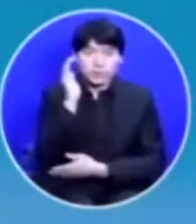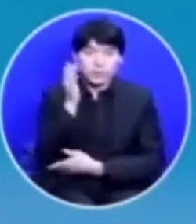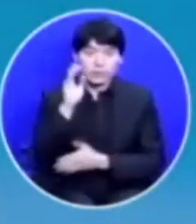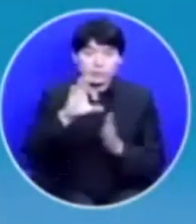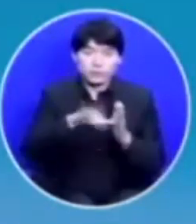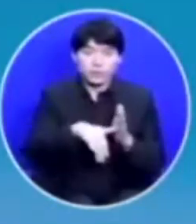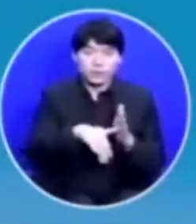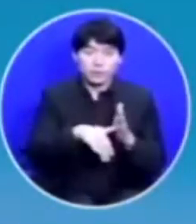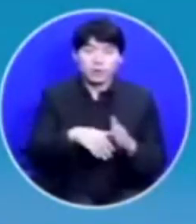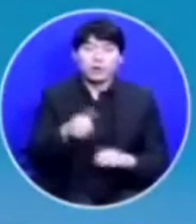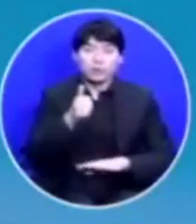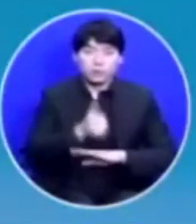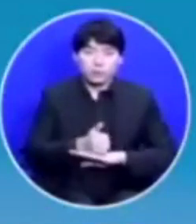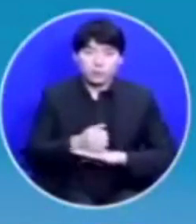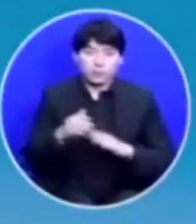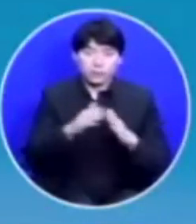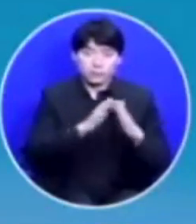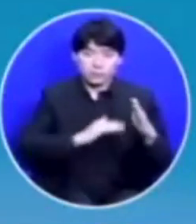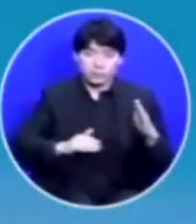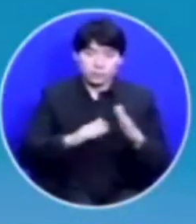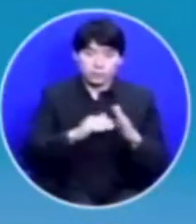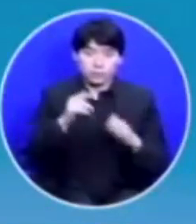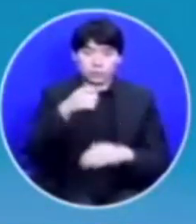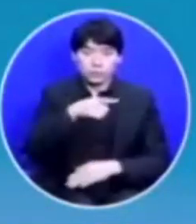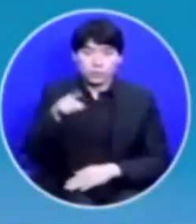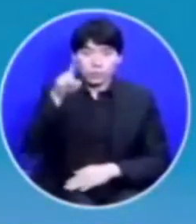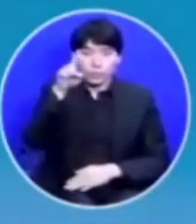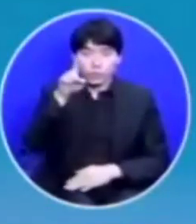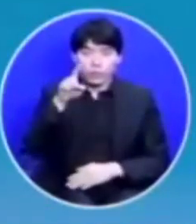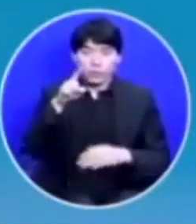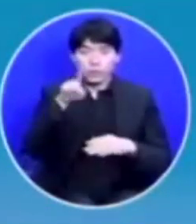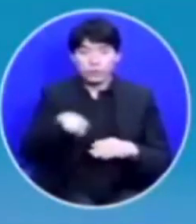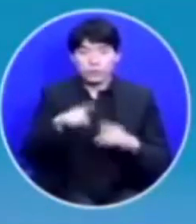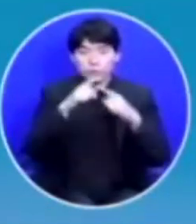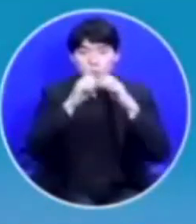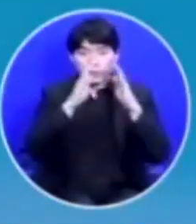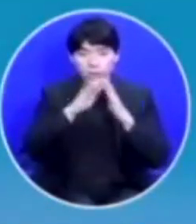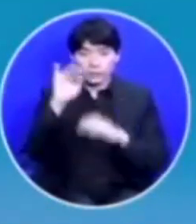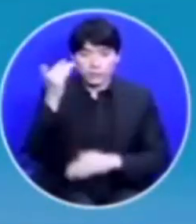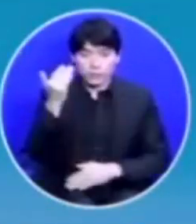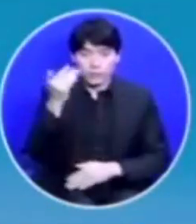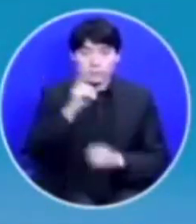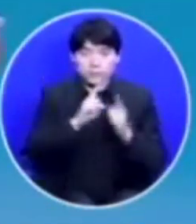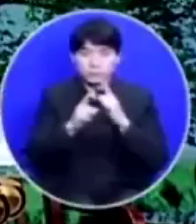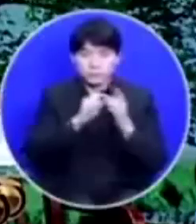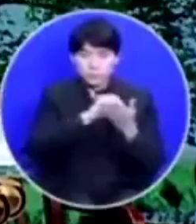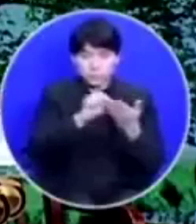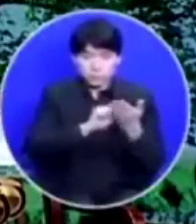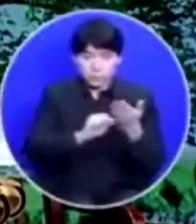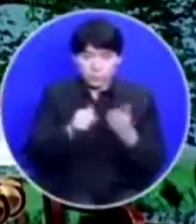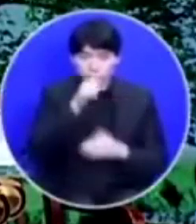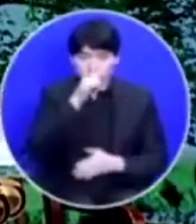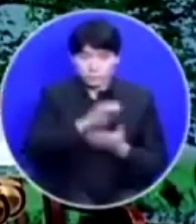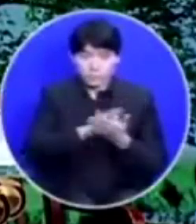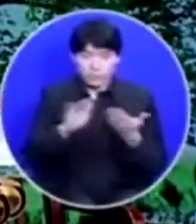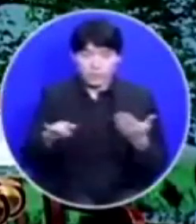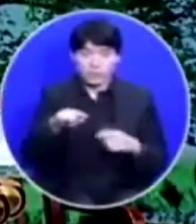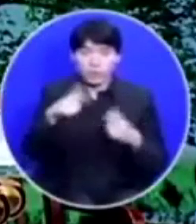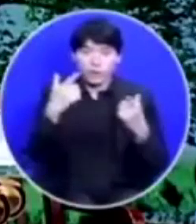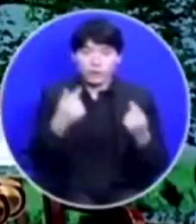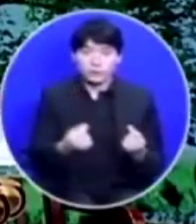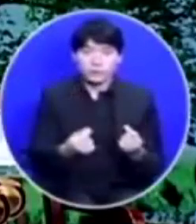가정이 교회가 되어야 한다는 이야기를 그 그래서 쓰고 있습니다 이렇게 모여서 예배 드릴 수